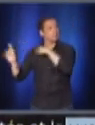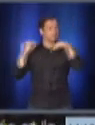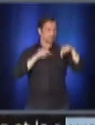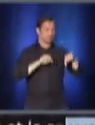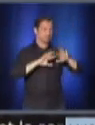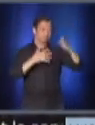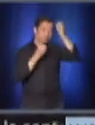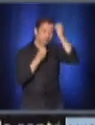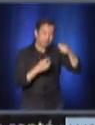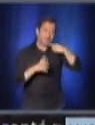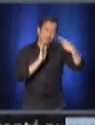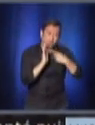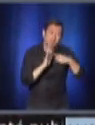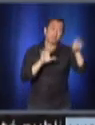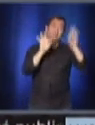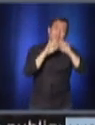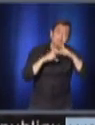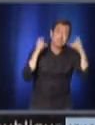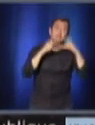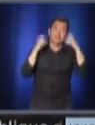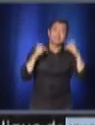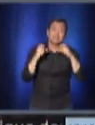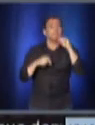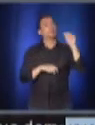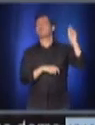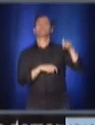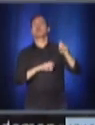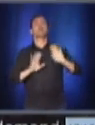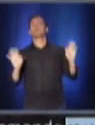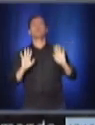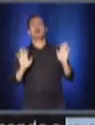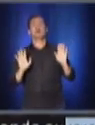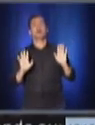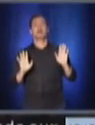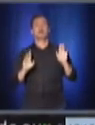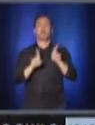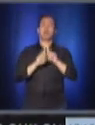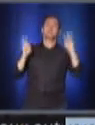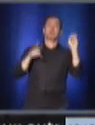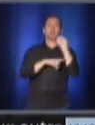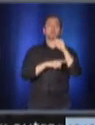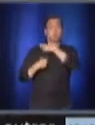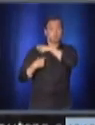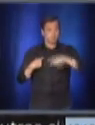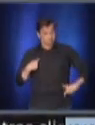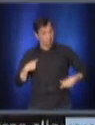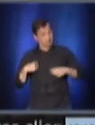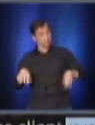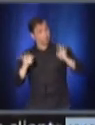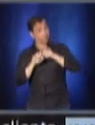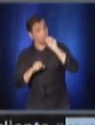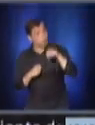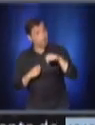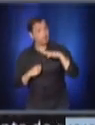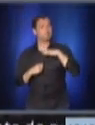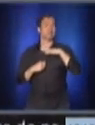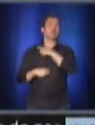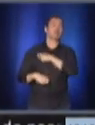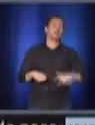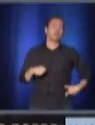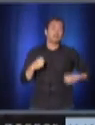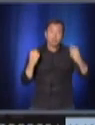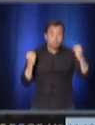il faut le porter, mais c'est pas obligatoire. Si on a la ceinture de sécurité sur notre véhicule, c'est important, puis si on ne porte pas, on ne le porte pas, on a une contravention.